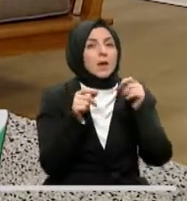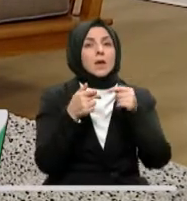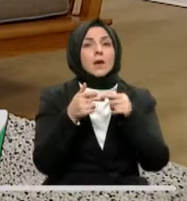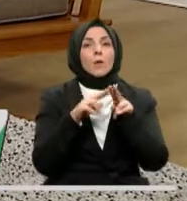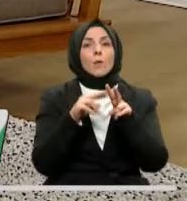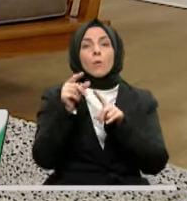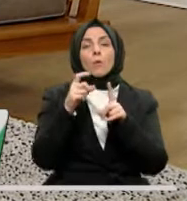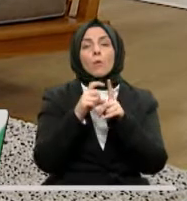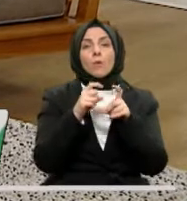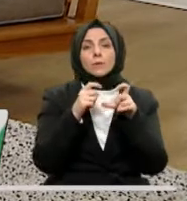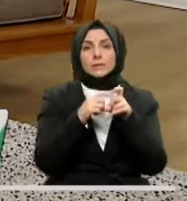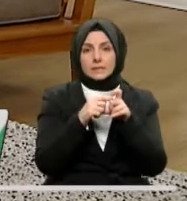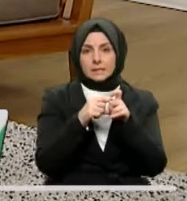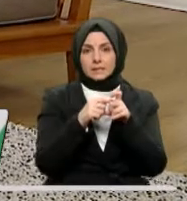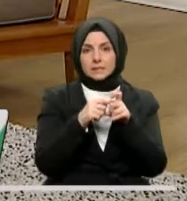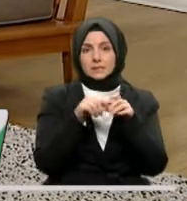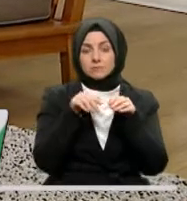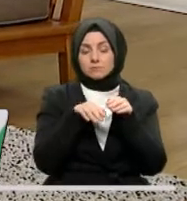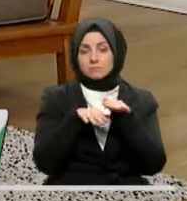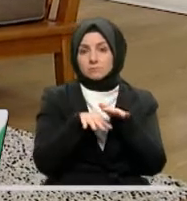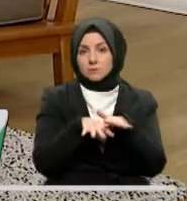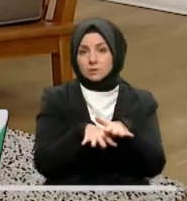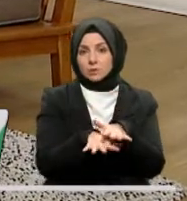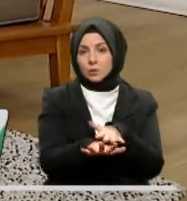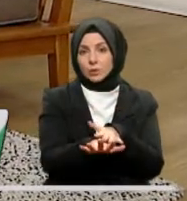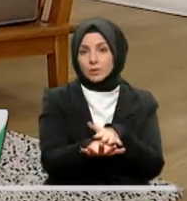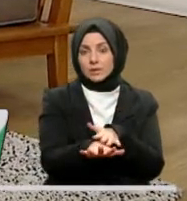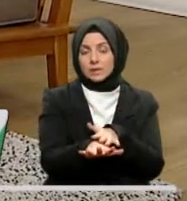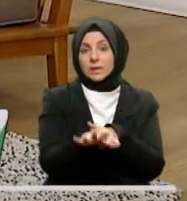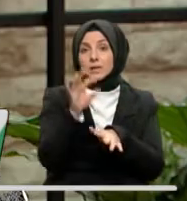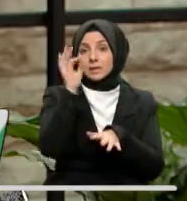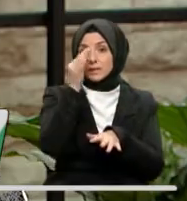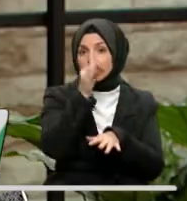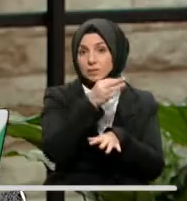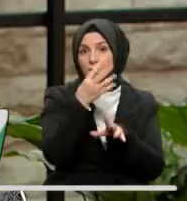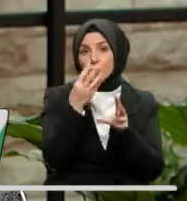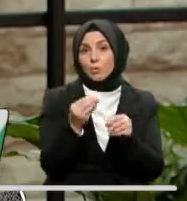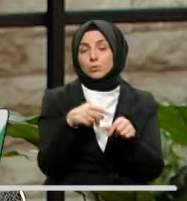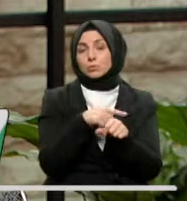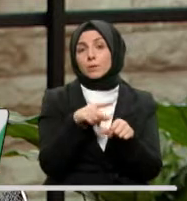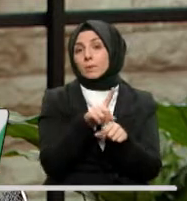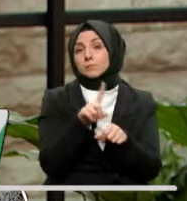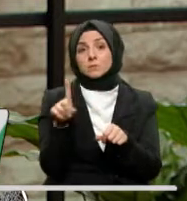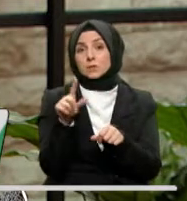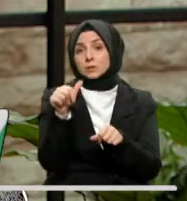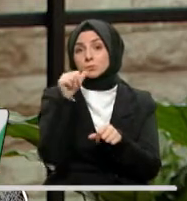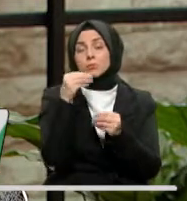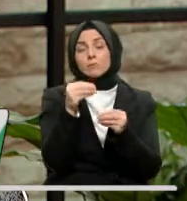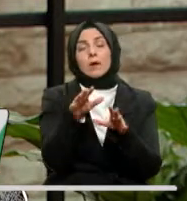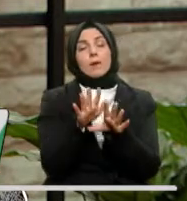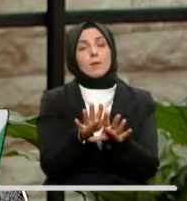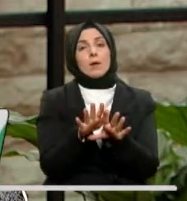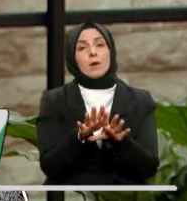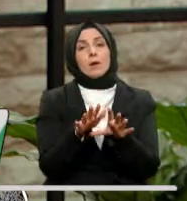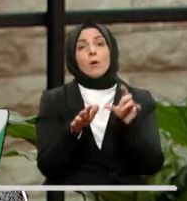kökleri yeşil olduğunda kesinlikle su vermeyeceksiniz vermeyeceğiz kesinlikle vermeyeceksiniz Orkidenin kökleri şuan yanımızda yok Orkide şu